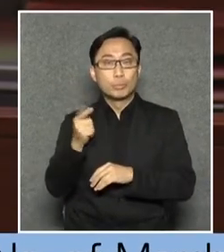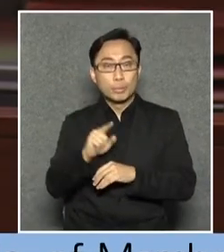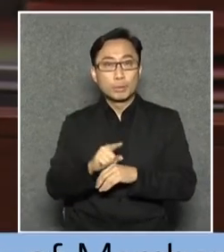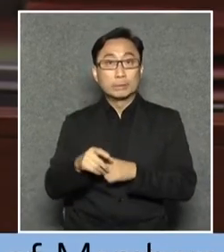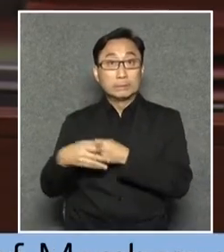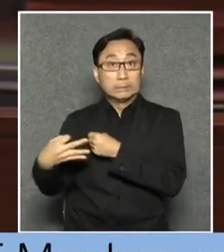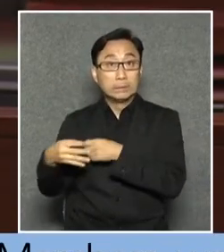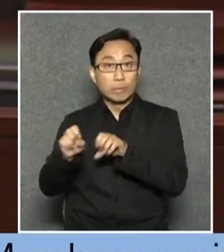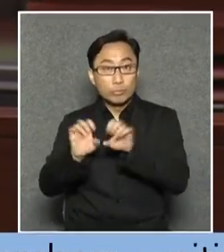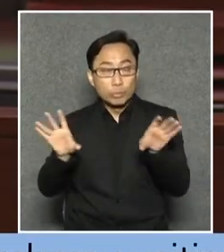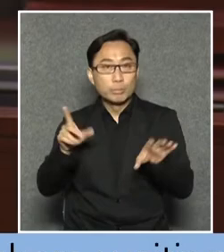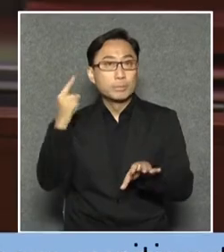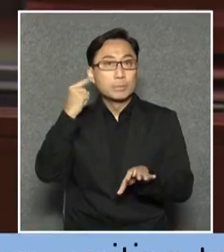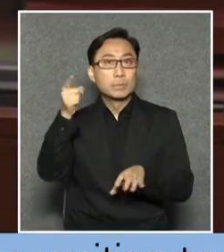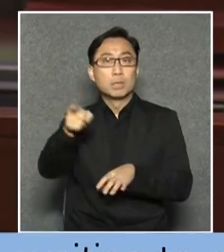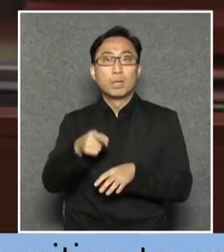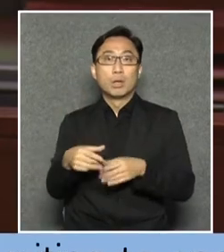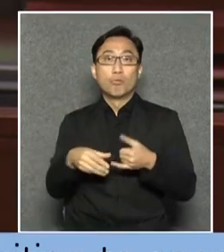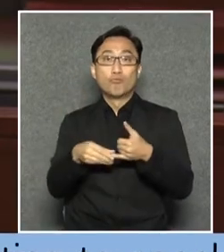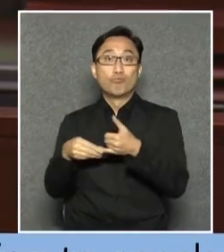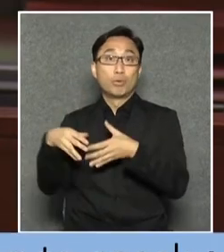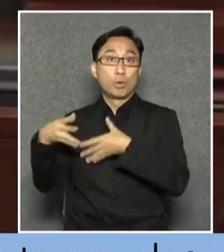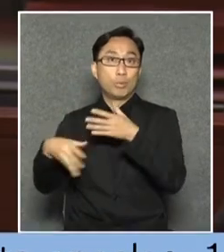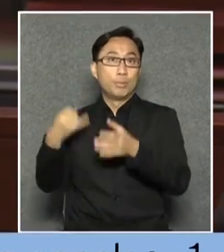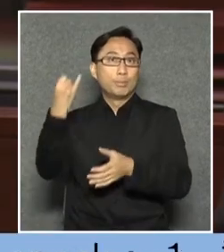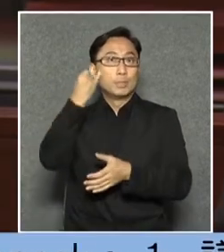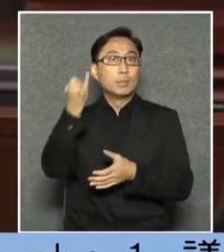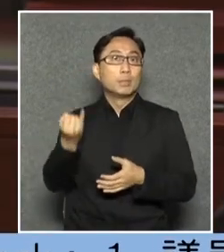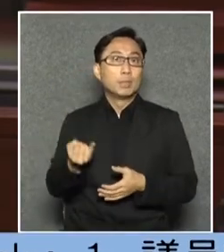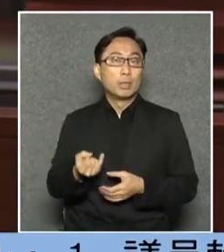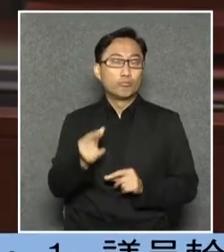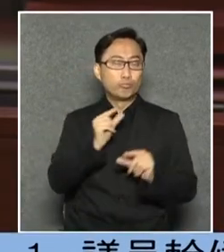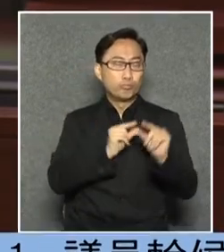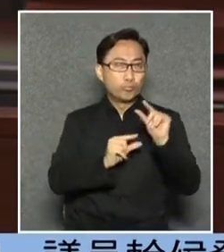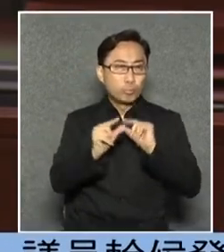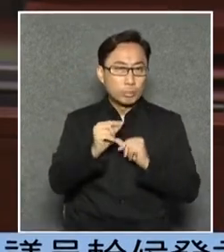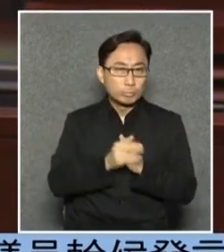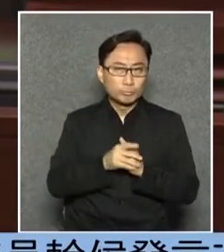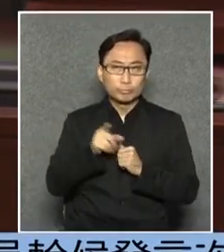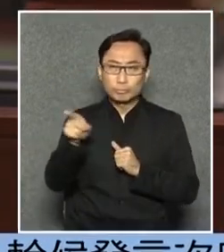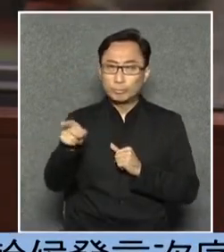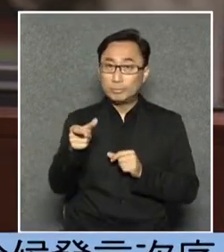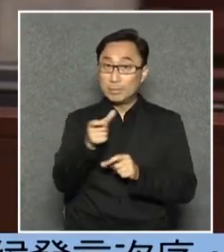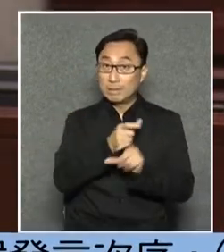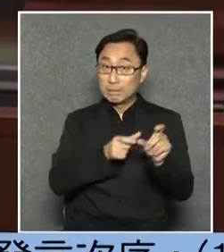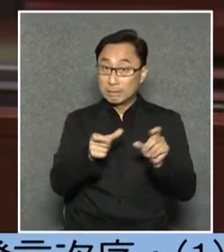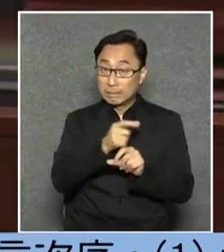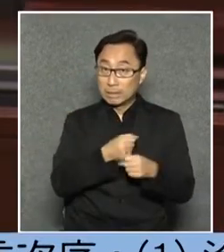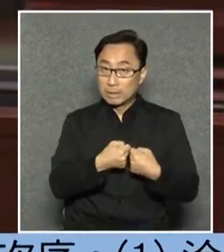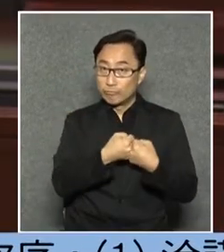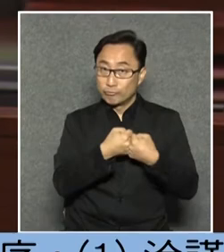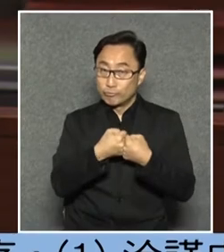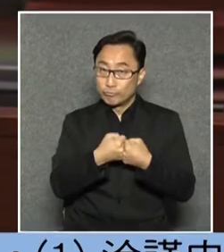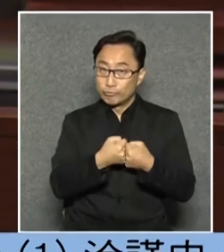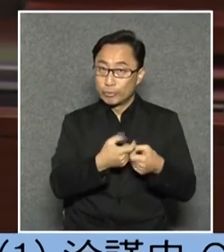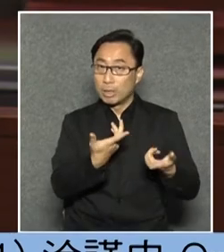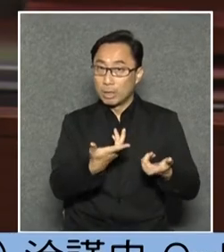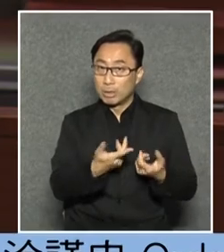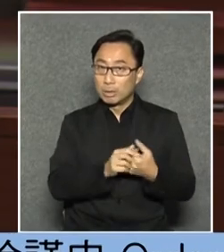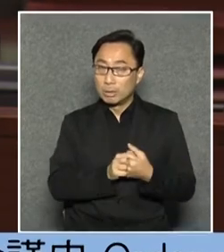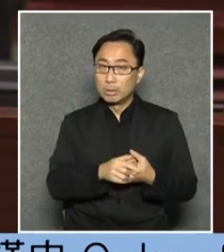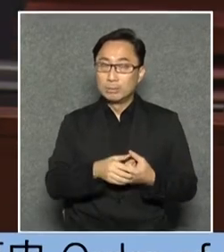啦，咁啊佢最叻講啲嘢。嗱，主席話搶人哋嘅生意翻嚟，嘥時間啦。而家香港有六間